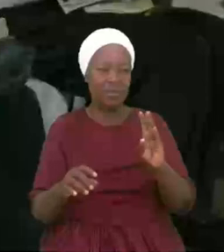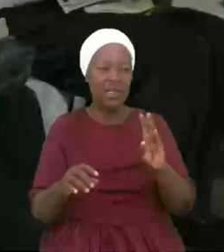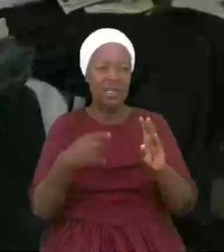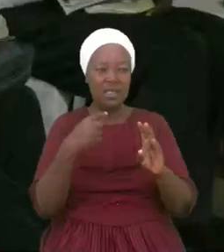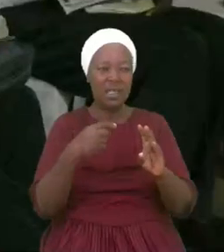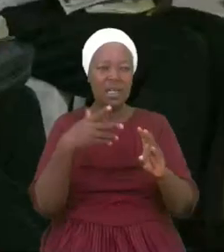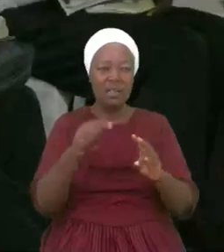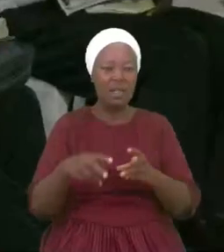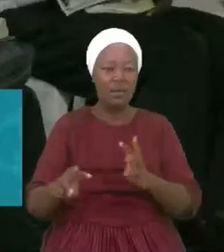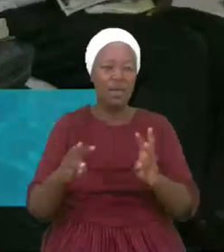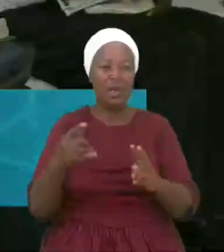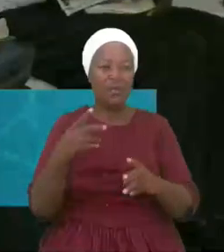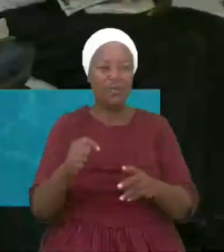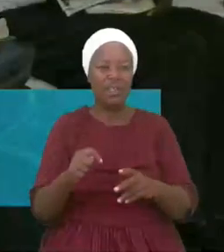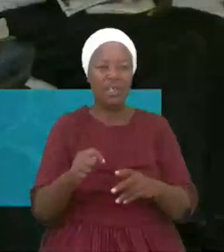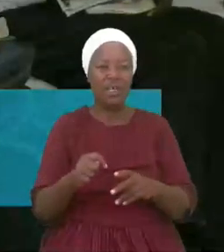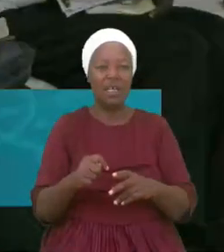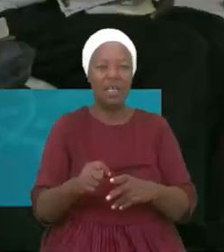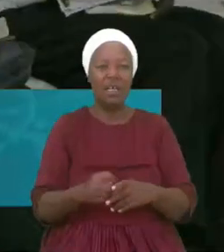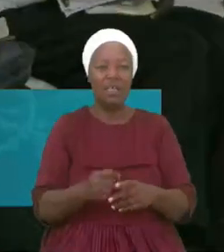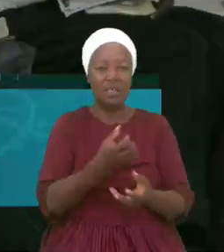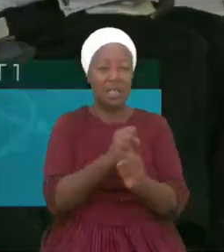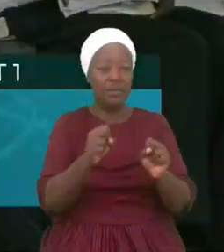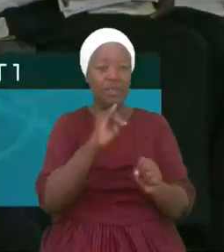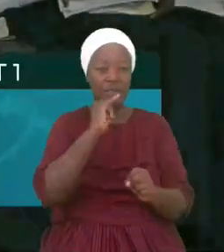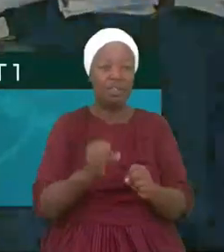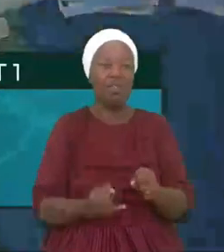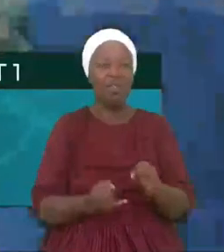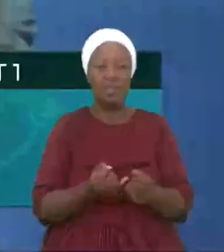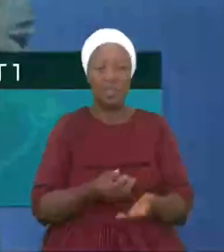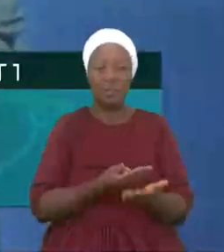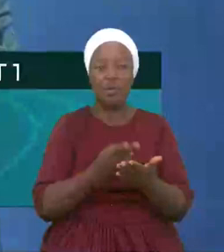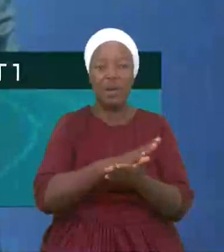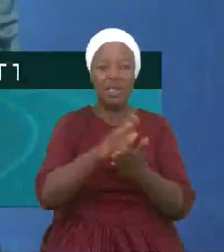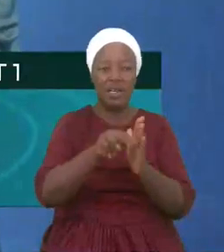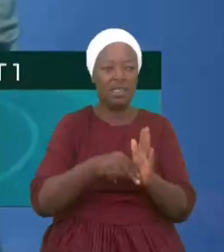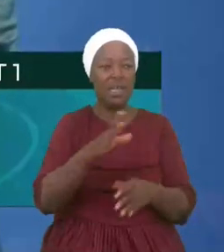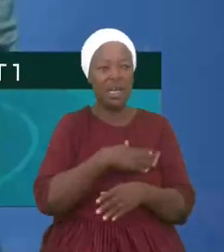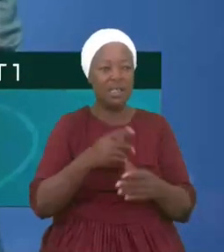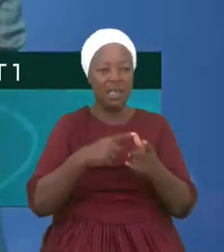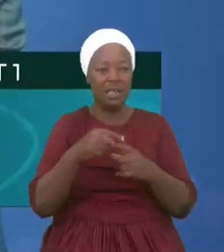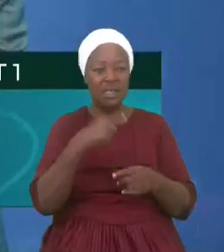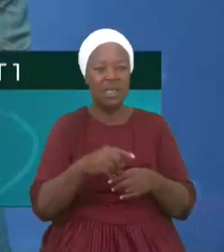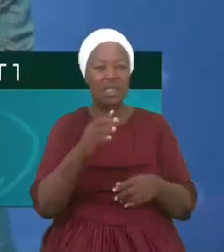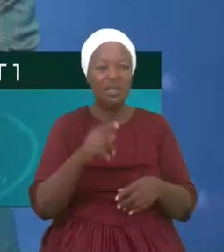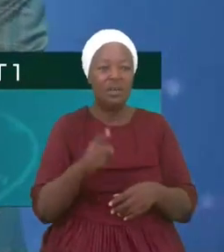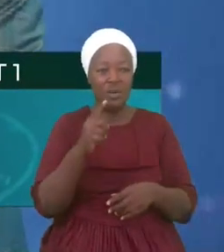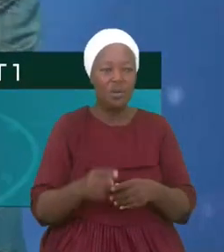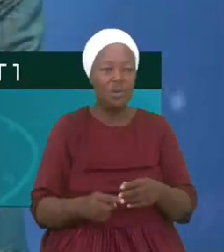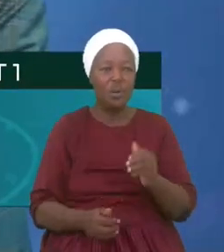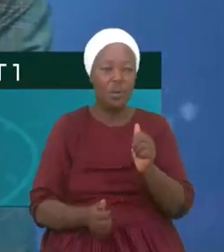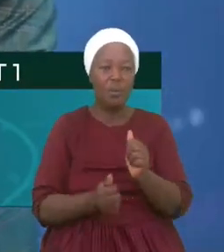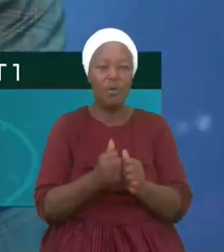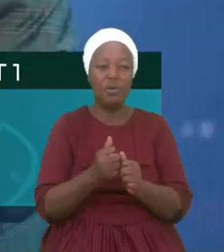est la désigné nommé pour toi le verset 7 qui dit le chemin du juste elle a